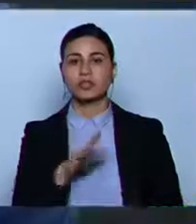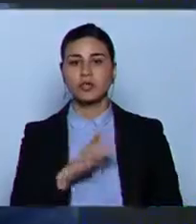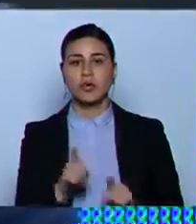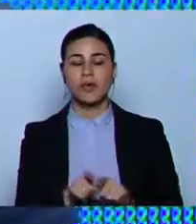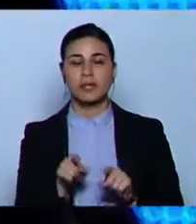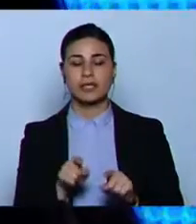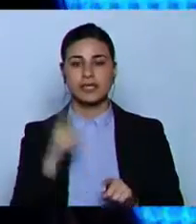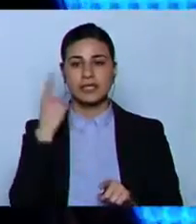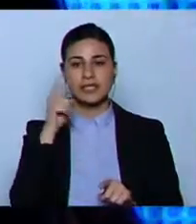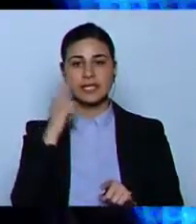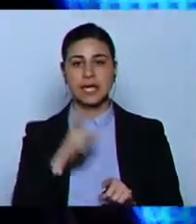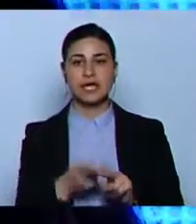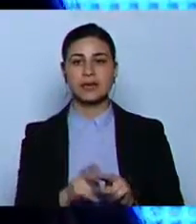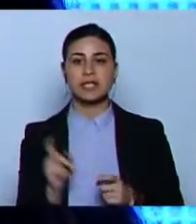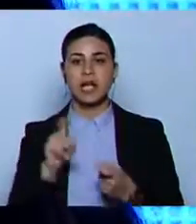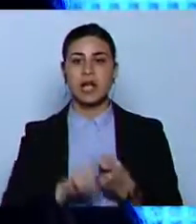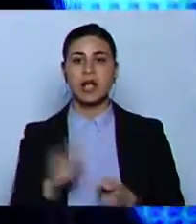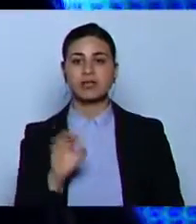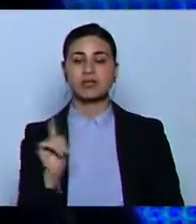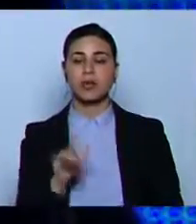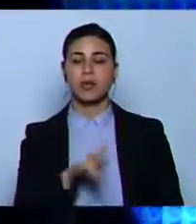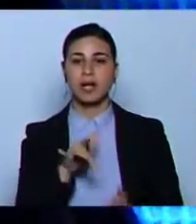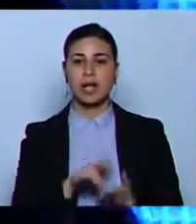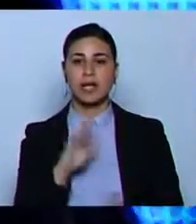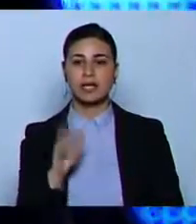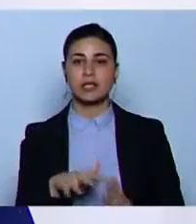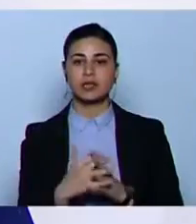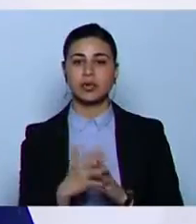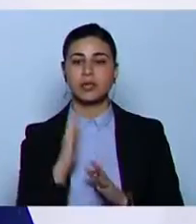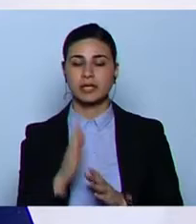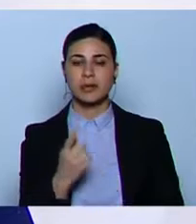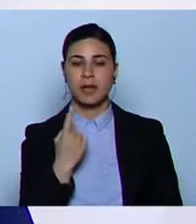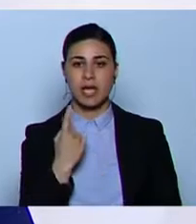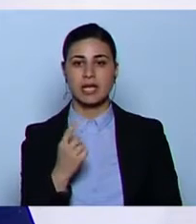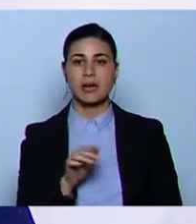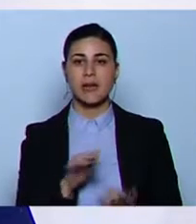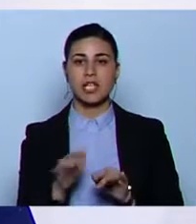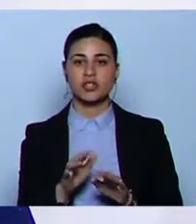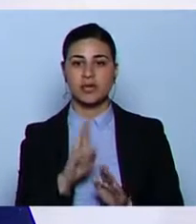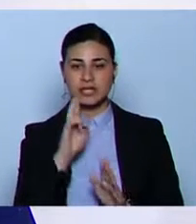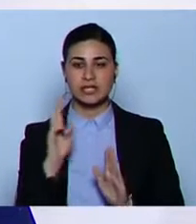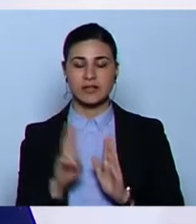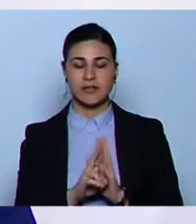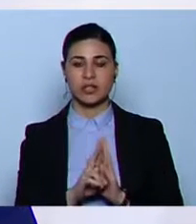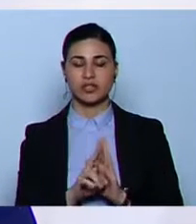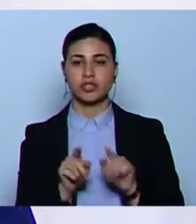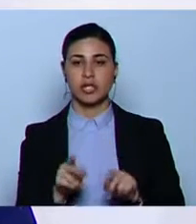ესეთი იდეა იმასთან დაკავშირებით, რომ ქალაქი და სოფელი გახდება ერთი მენეჯმენტის ქვეშ. ეს კონკრეტულად